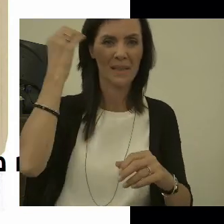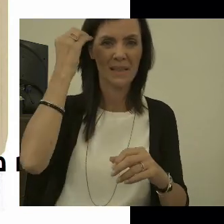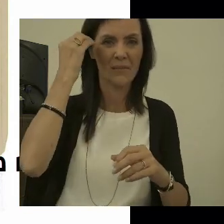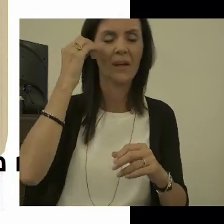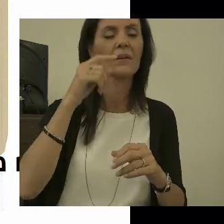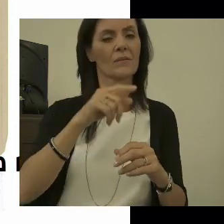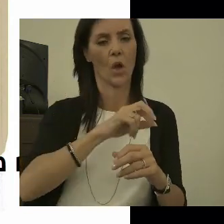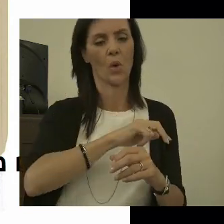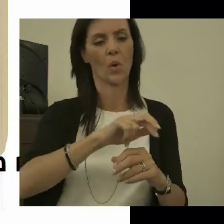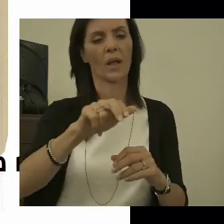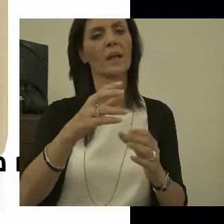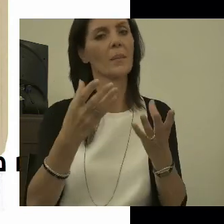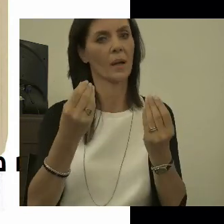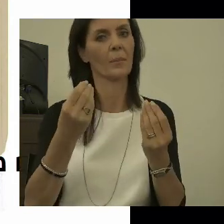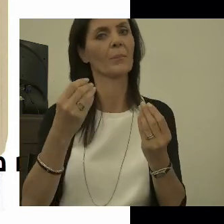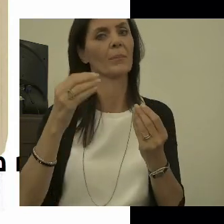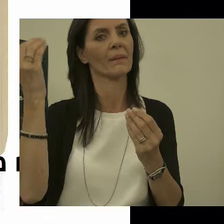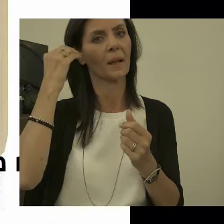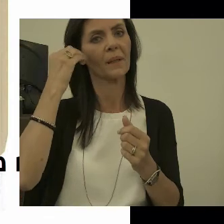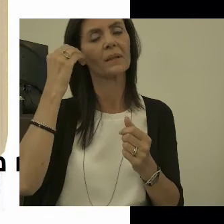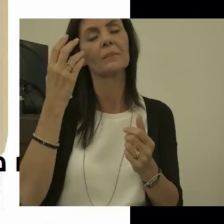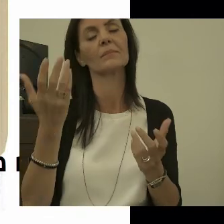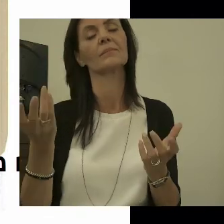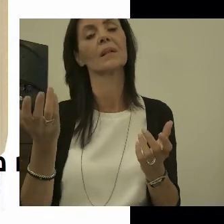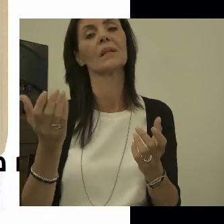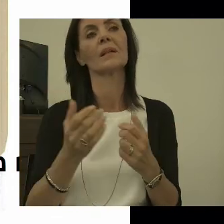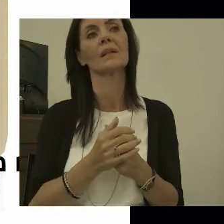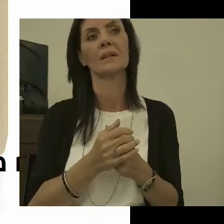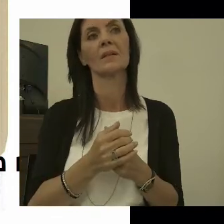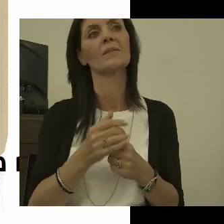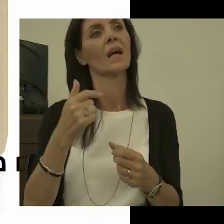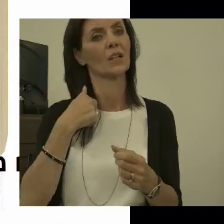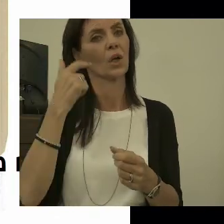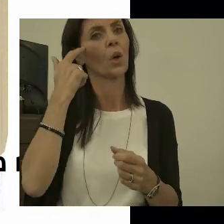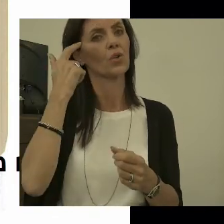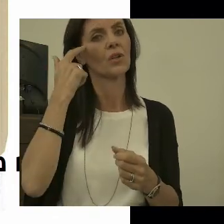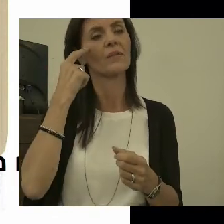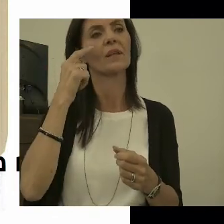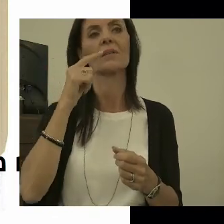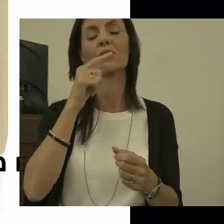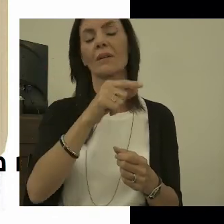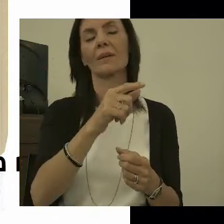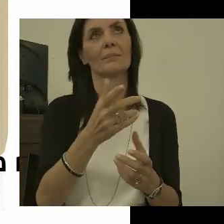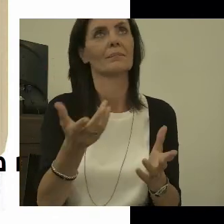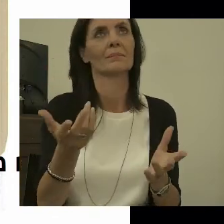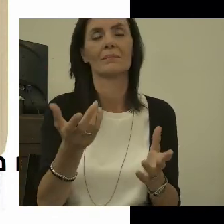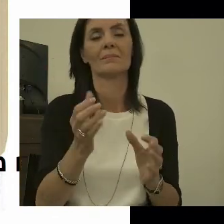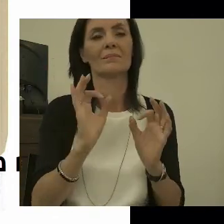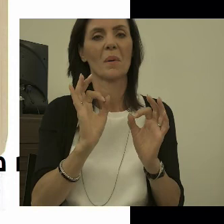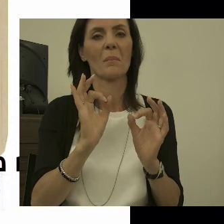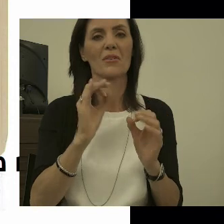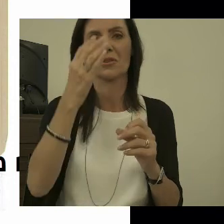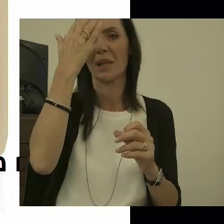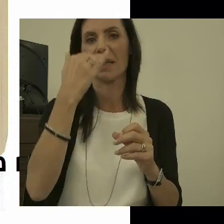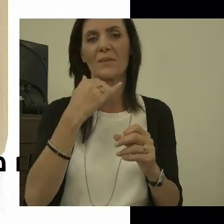שם המון ילדים וגם לזה לא ניתן את הדעת המספק. זה קרוב לכיכר. אני חושבת שאתם מה זה נאיבים לחשוב